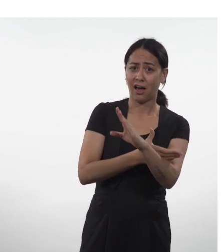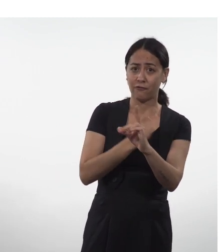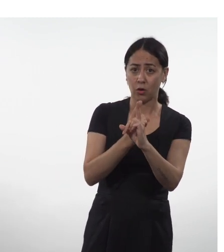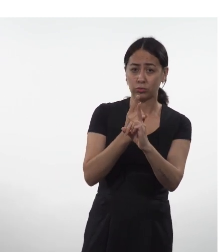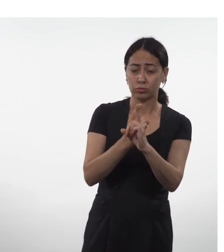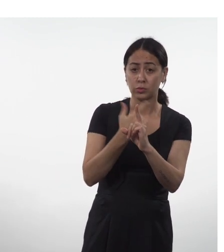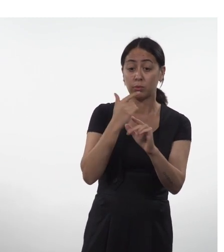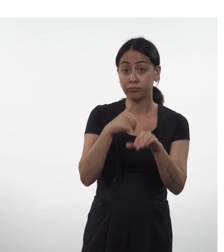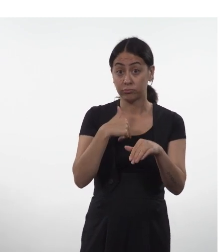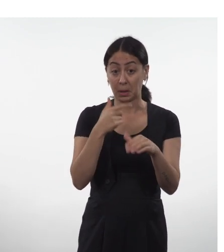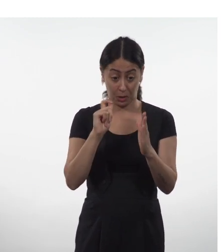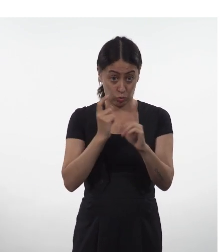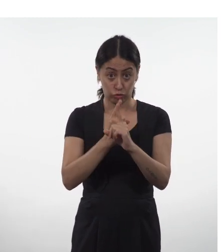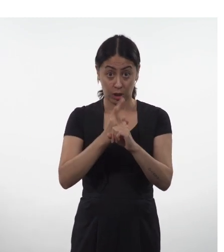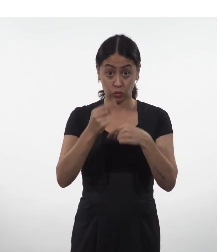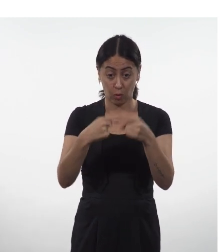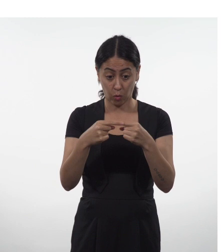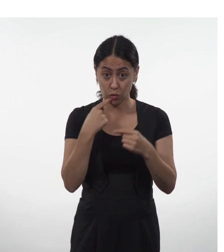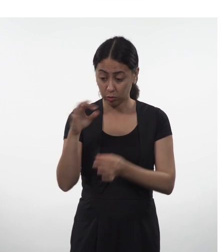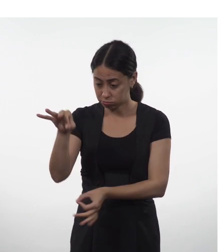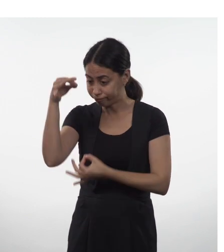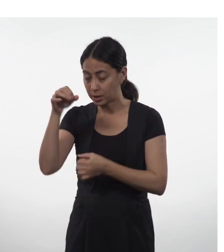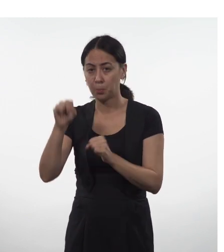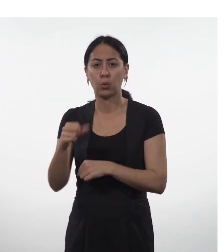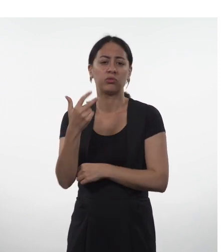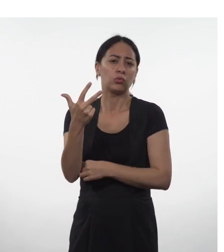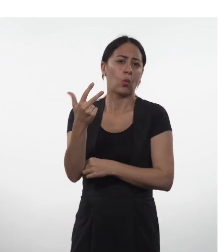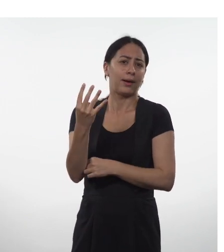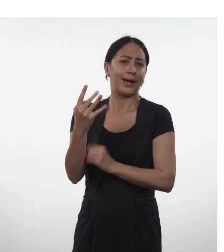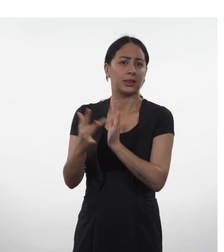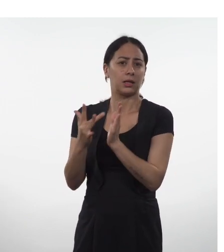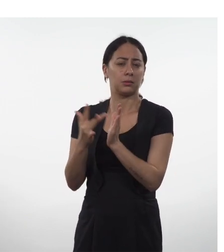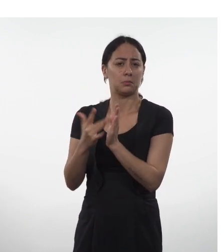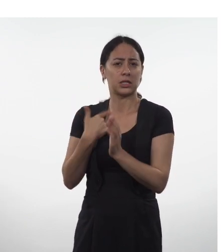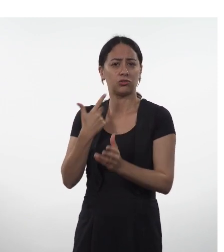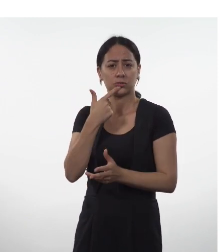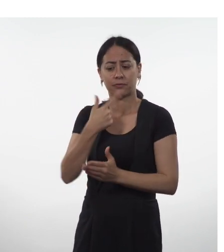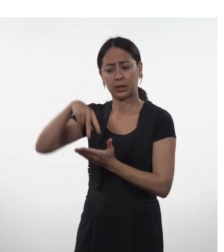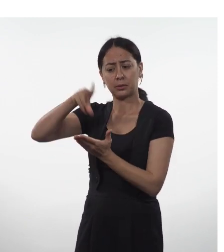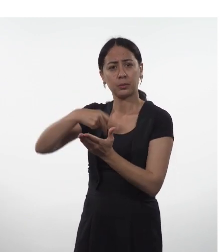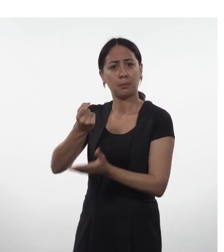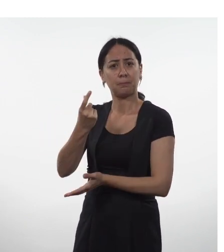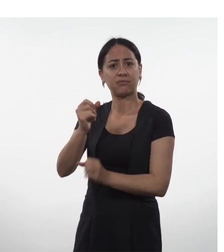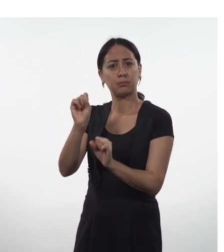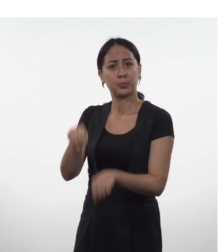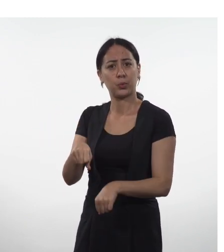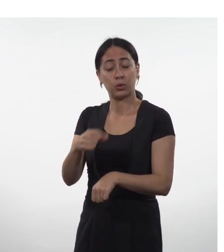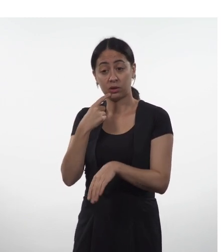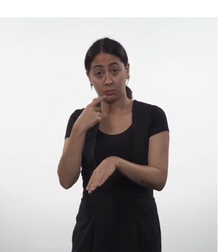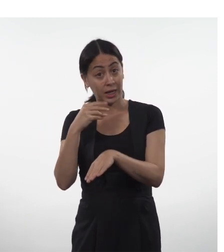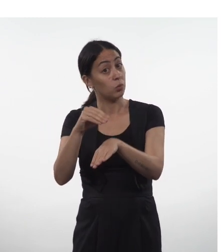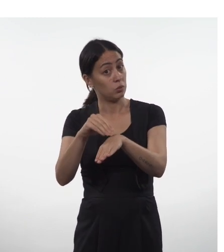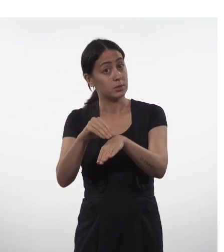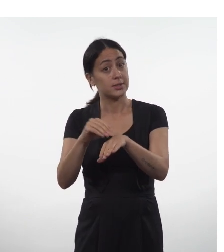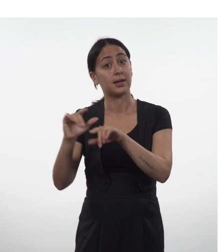des fiches très synthétiques, 3 à 4 pages, qui se lisent rapidement, mais vous avez absolument tous les conseils, les bons moyens